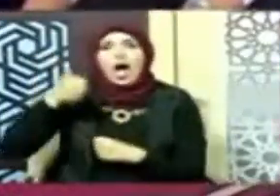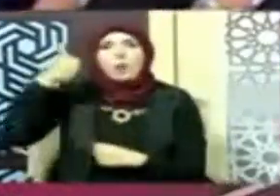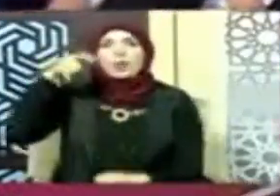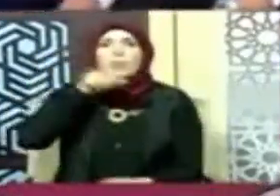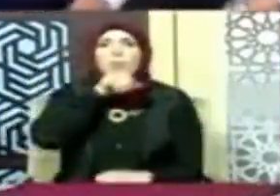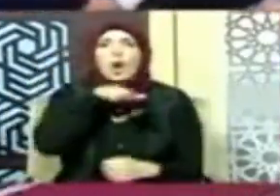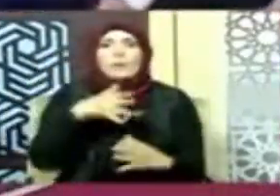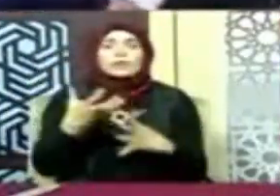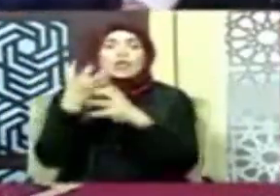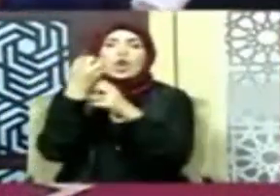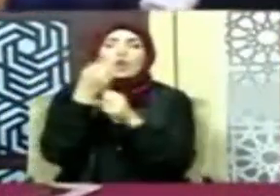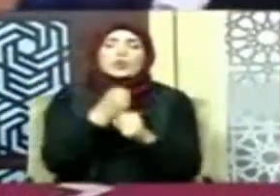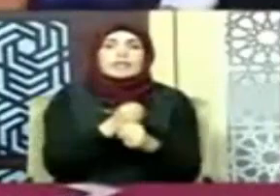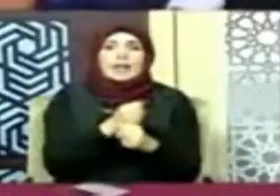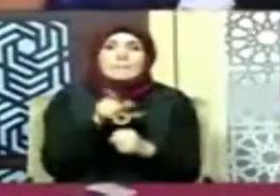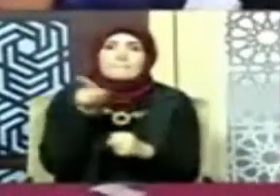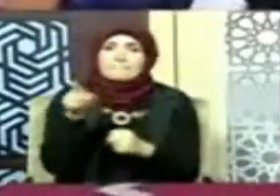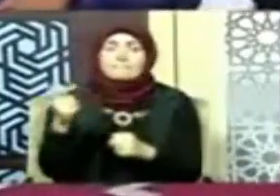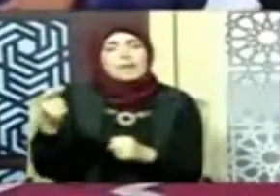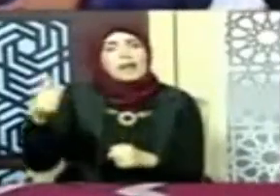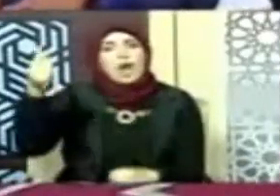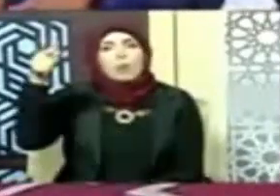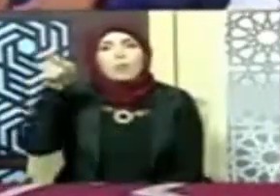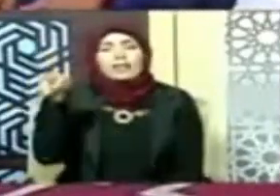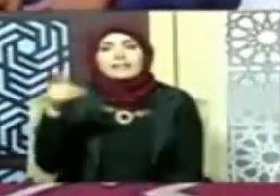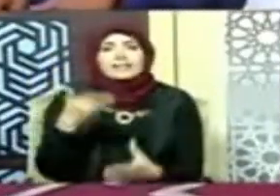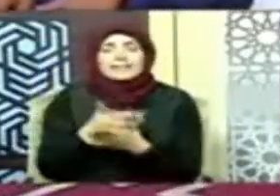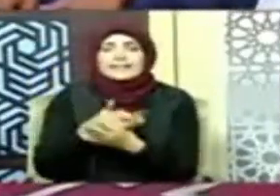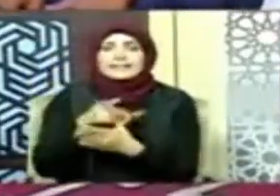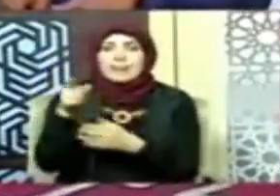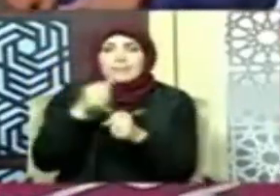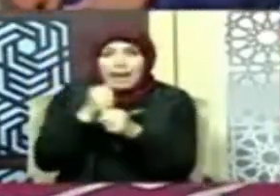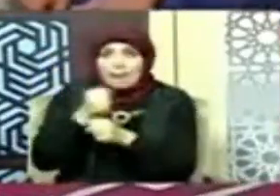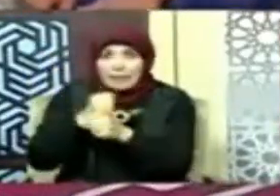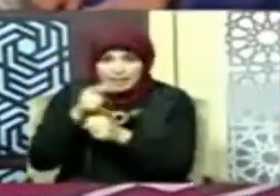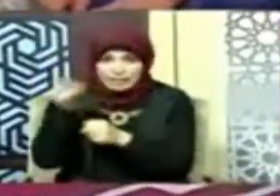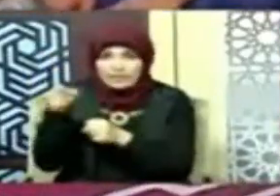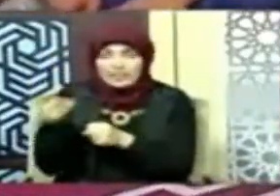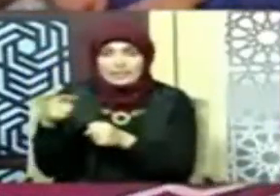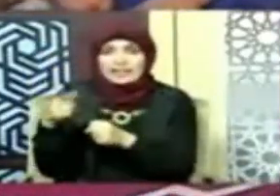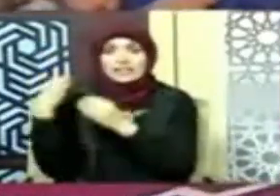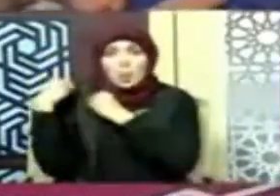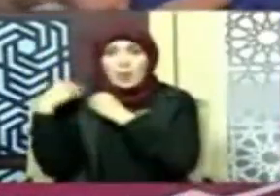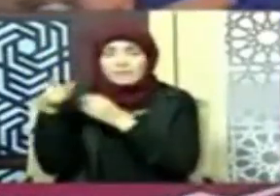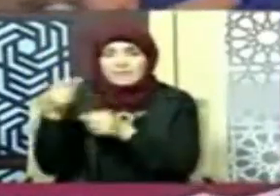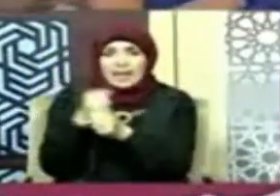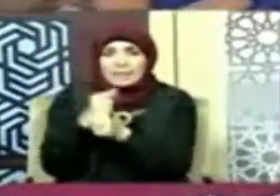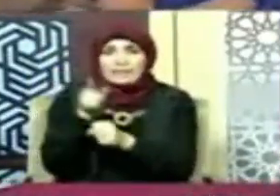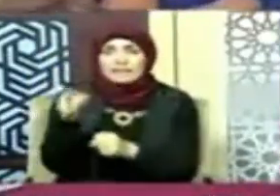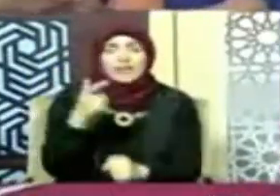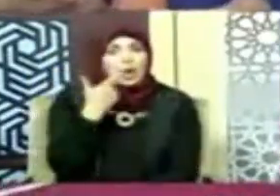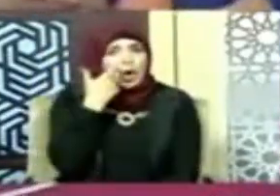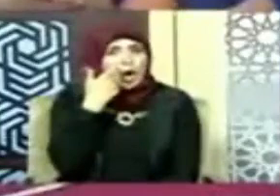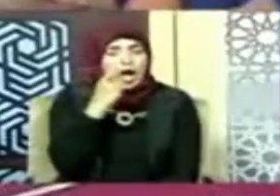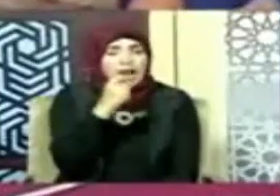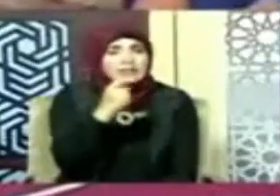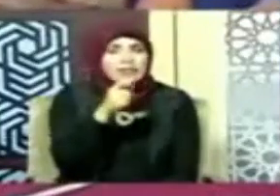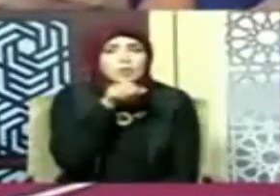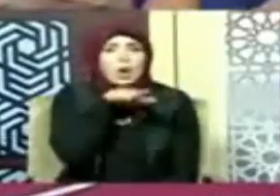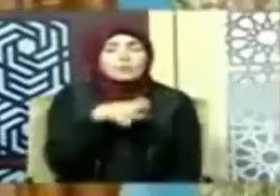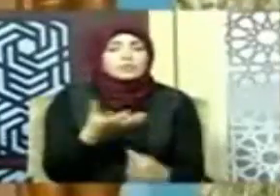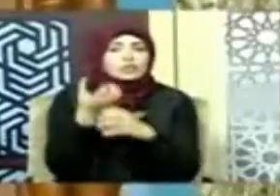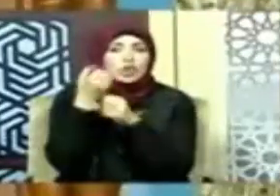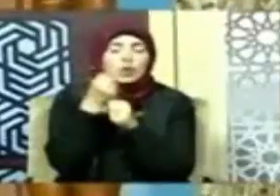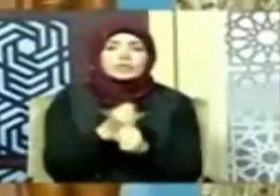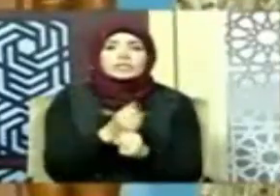صلى الله عليه وسلم منا يوم القيامة. ويحذرنا نبينا صلى الله عليه وسلم